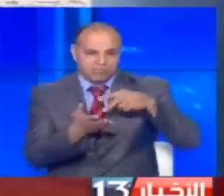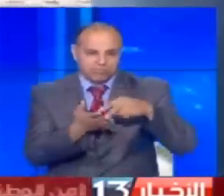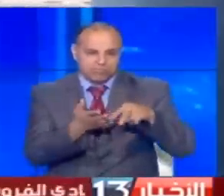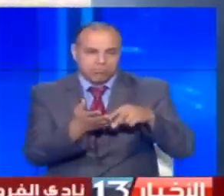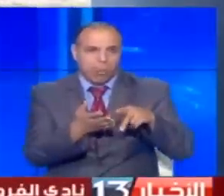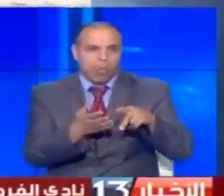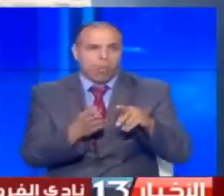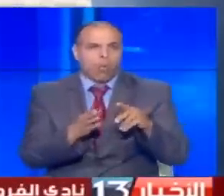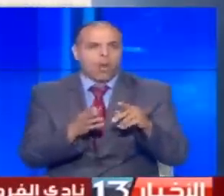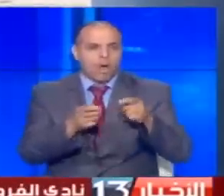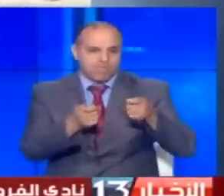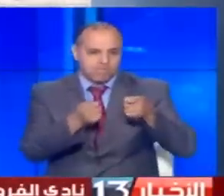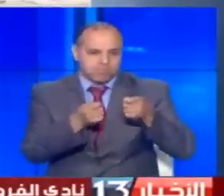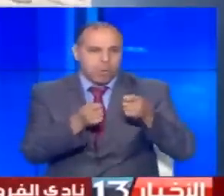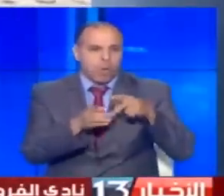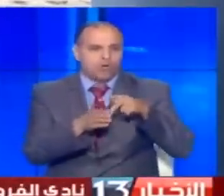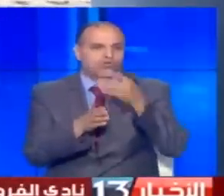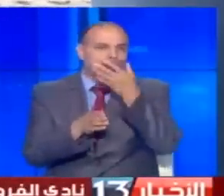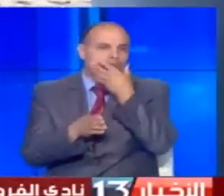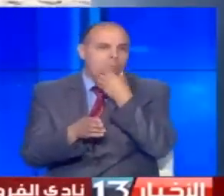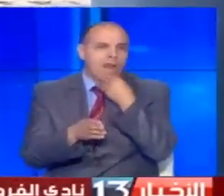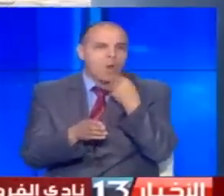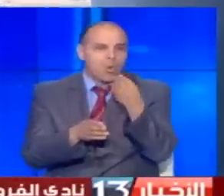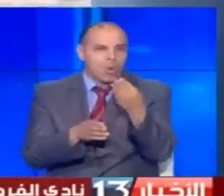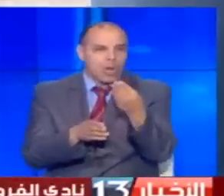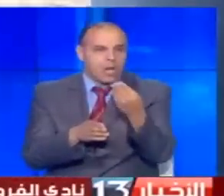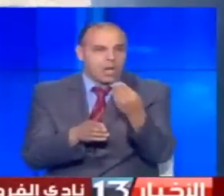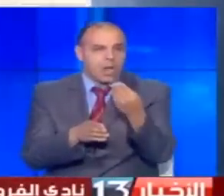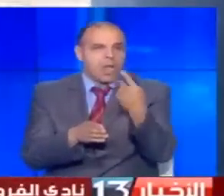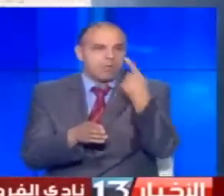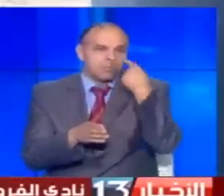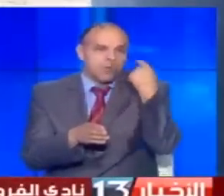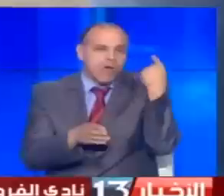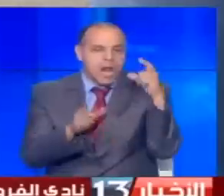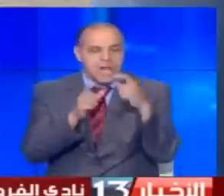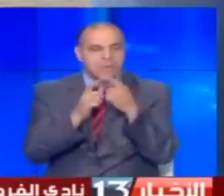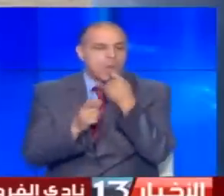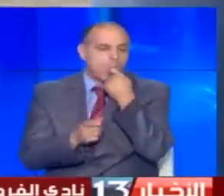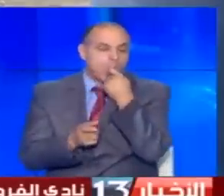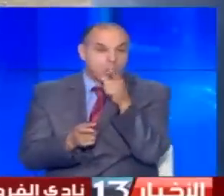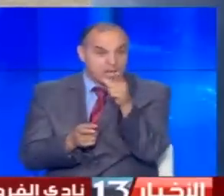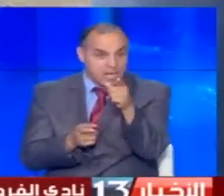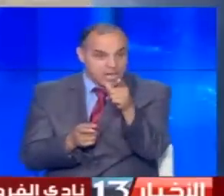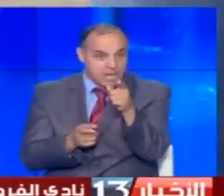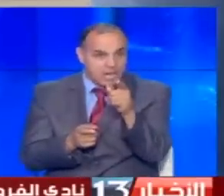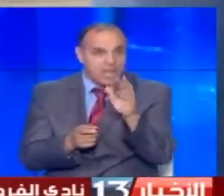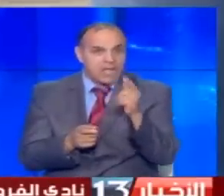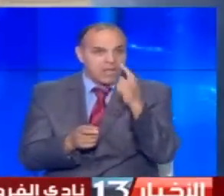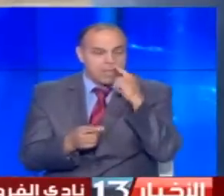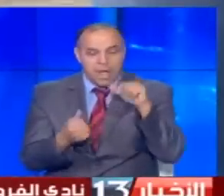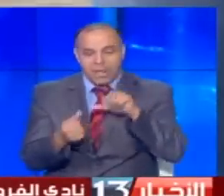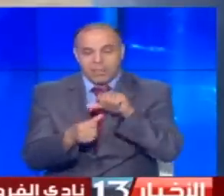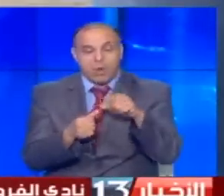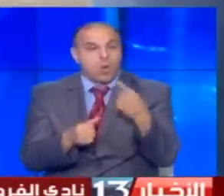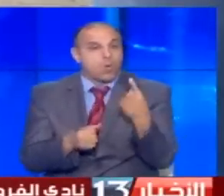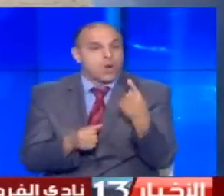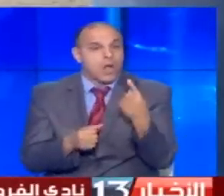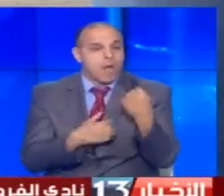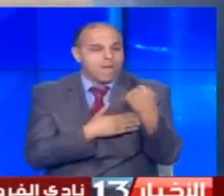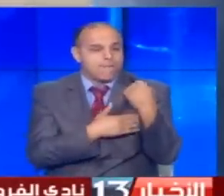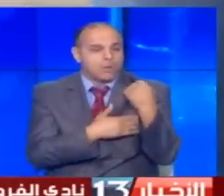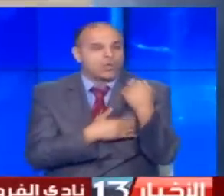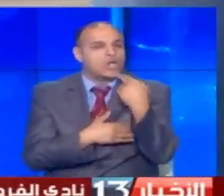هذه المهره جمالها ومميزاتها امام انظار لجنه التحكيم في فعاليات الدوره الاولى لبطوله